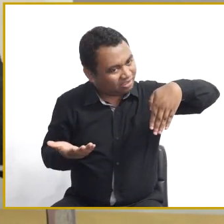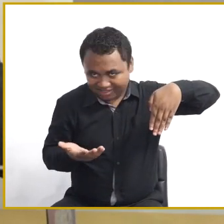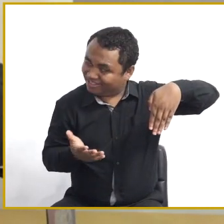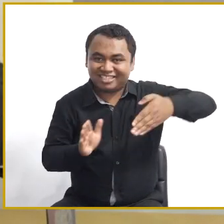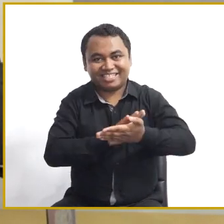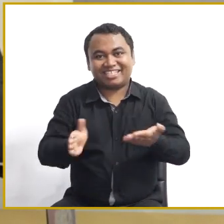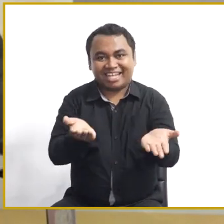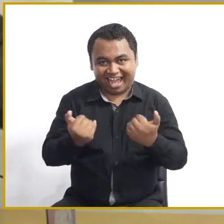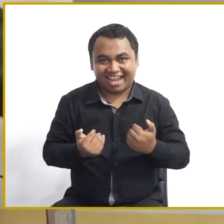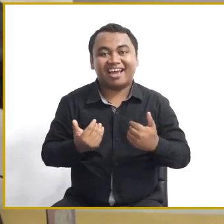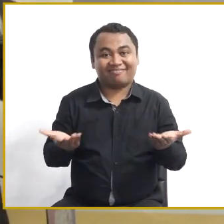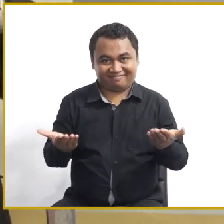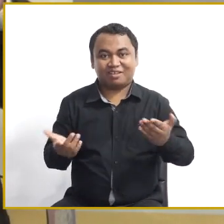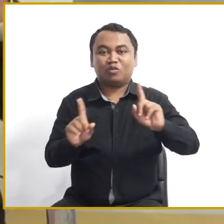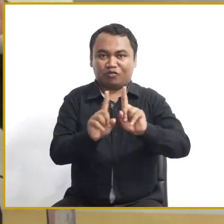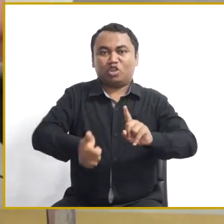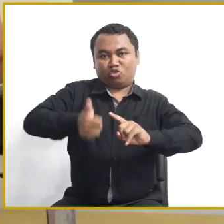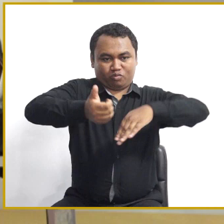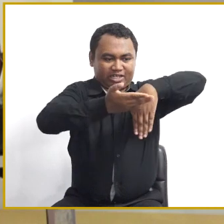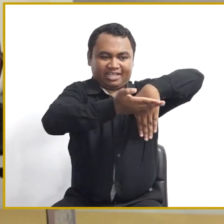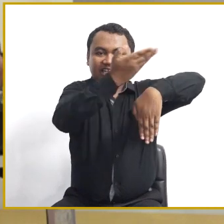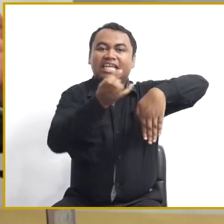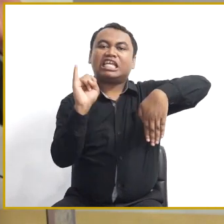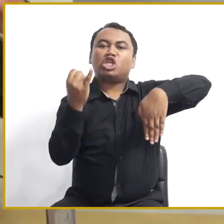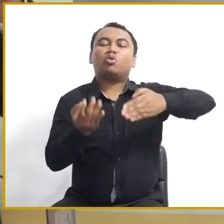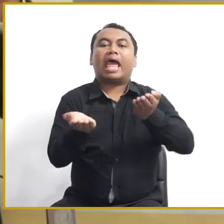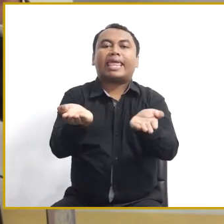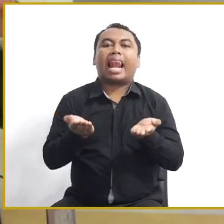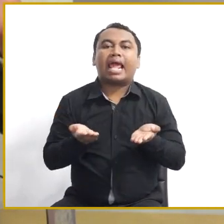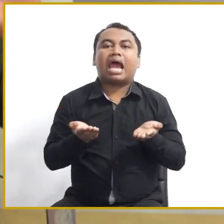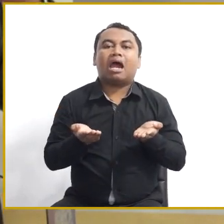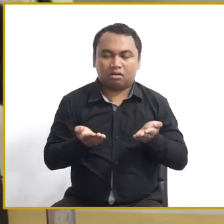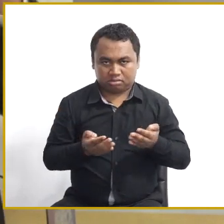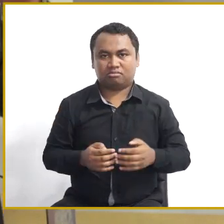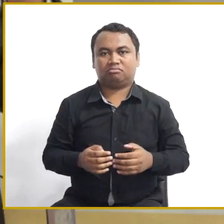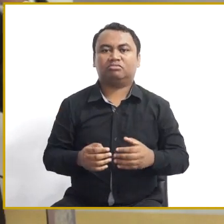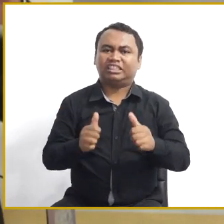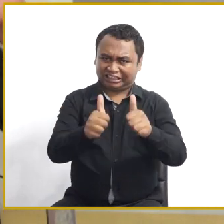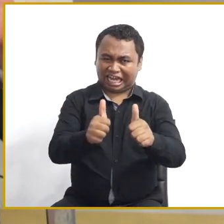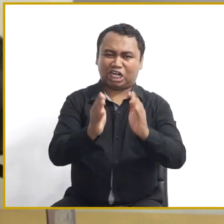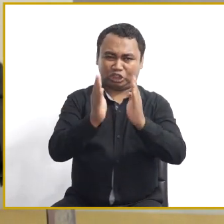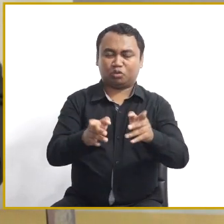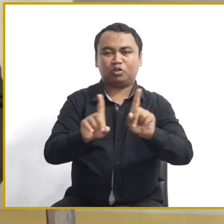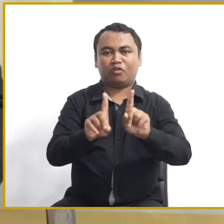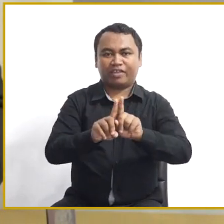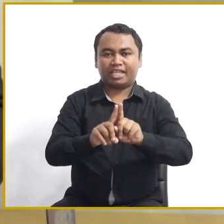dikan'izay zavatra ray zany a le fampianarana eto amintsika zany de atao mifanentana amin'ny faritra